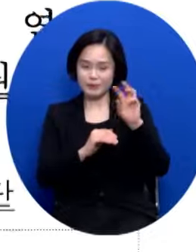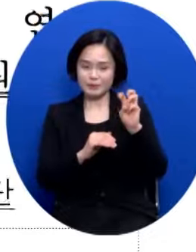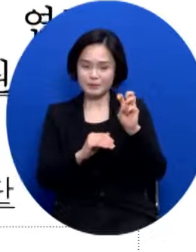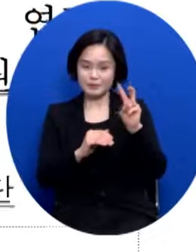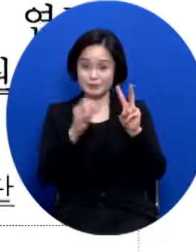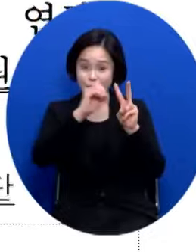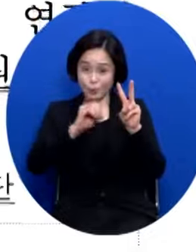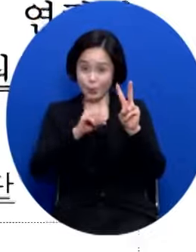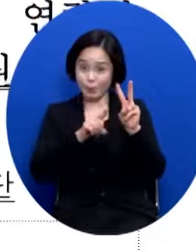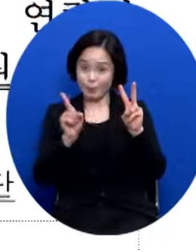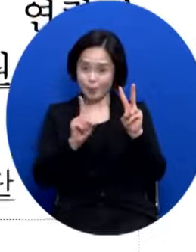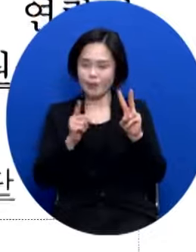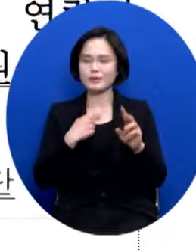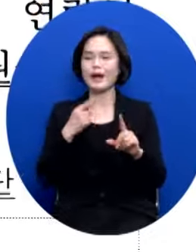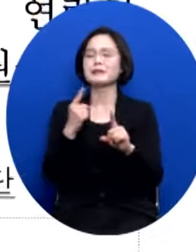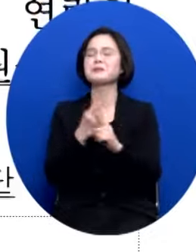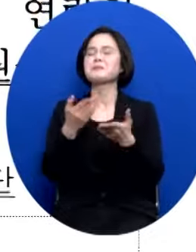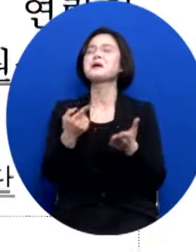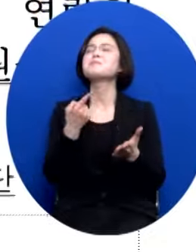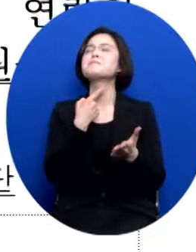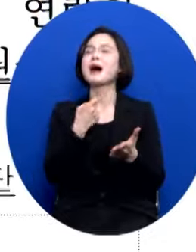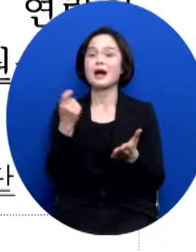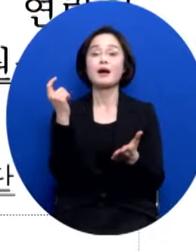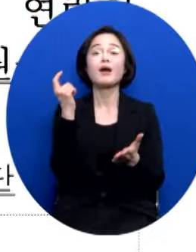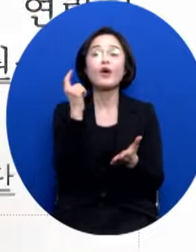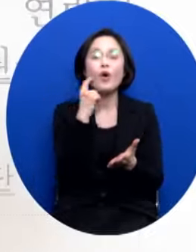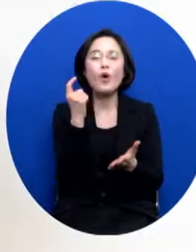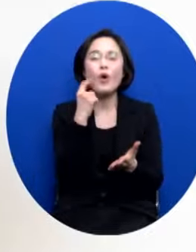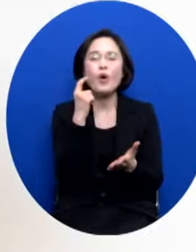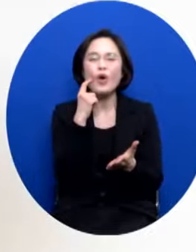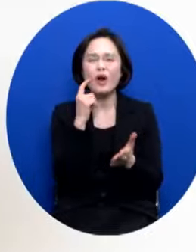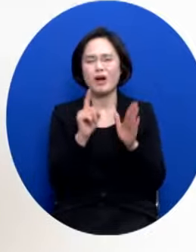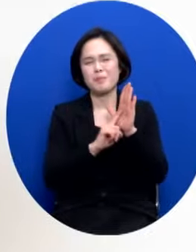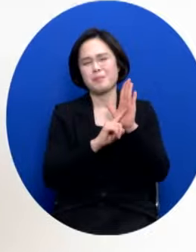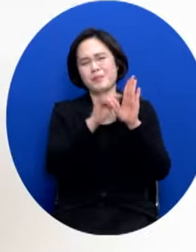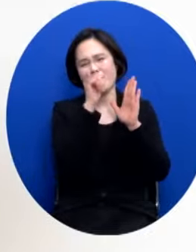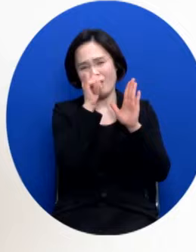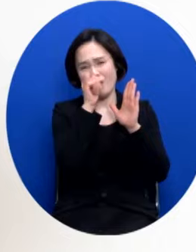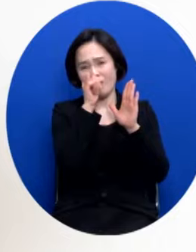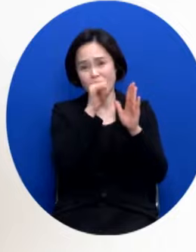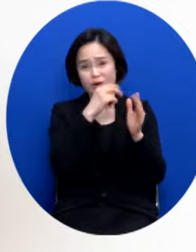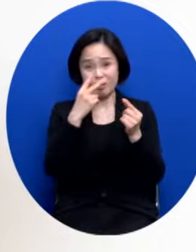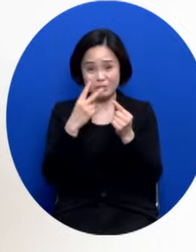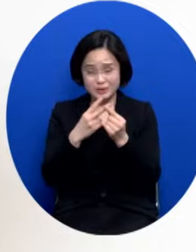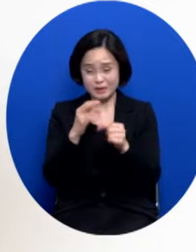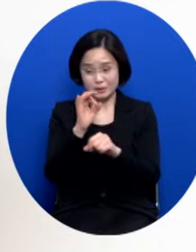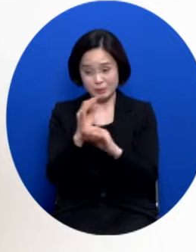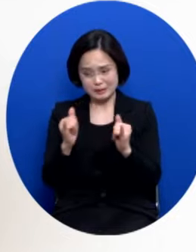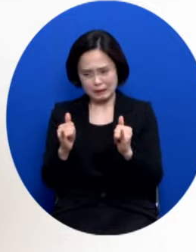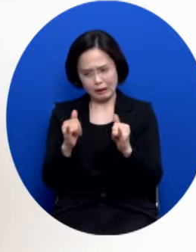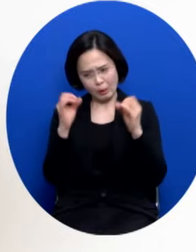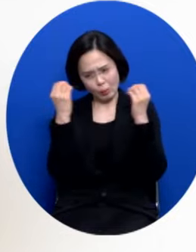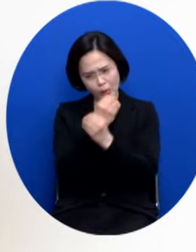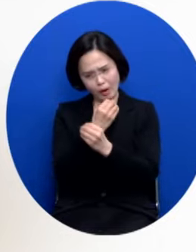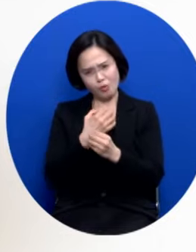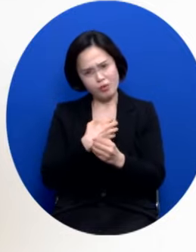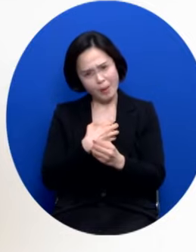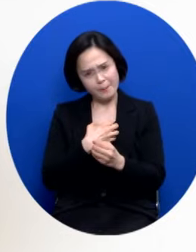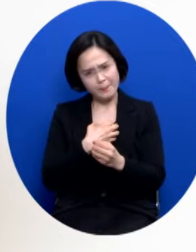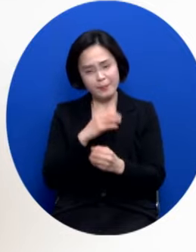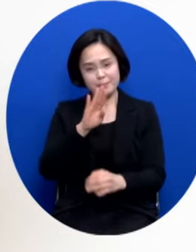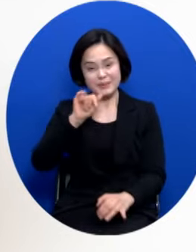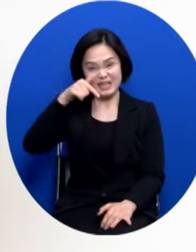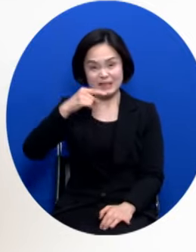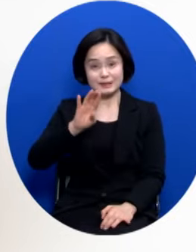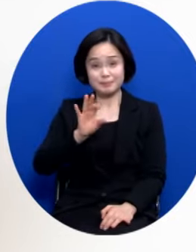32%가 자발적인 후기를 가장한 치료 경험담 광고로 집계됐으며 소비자 오인 소지가 있는 비급여 진료